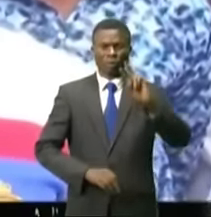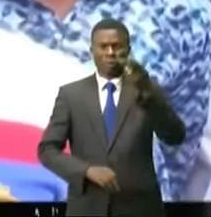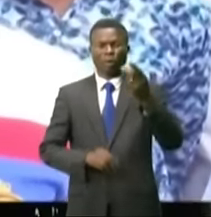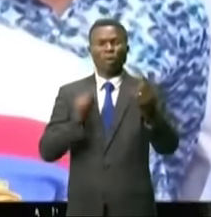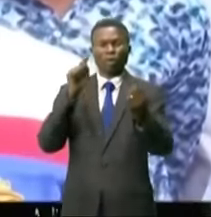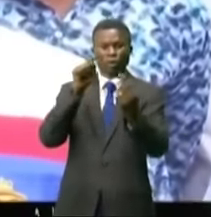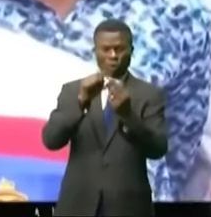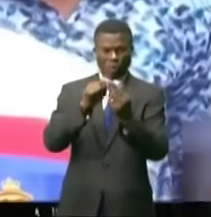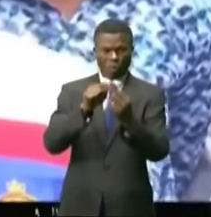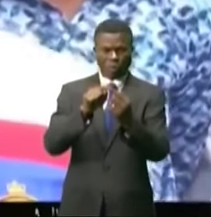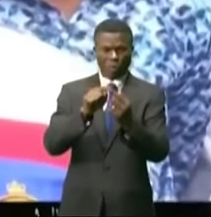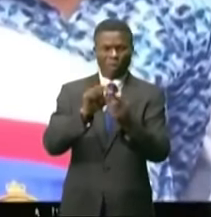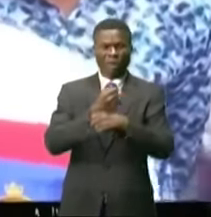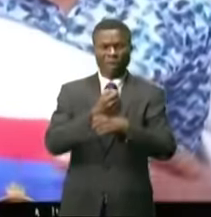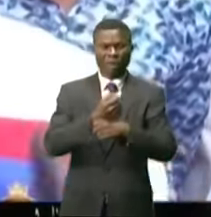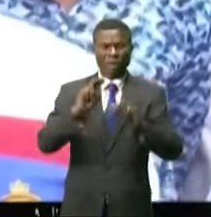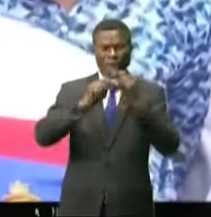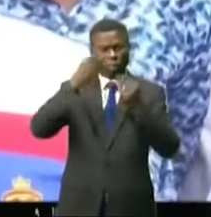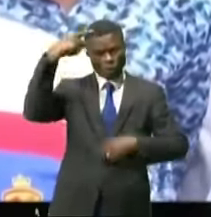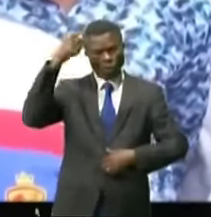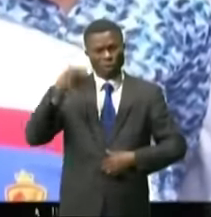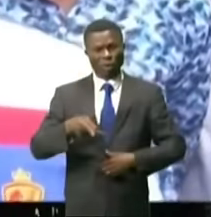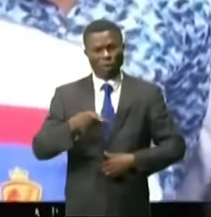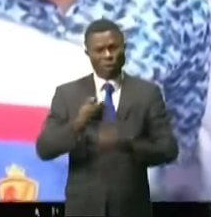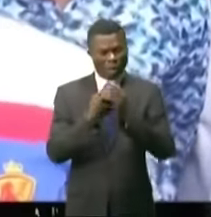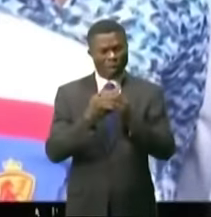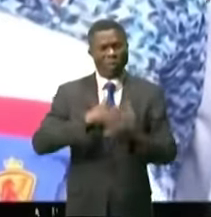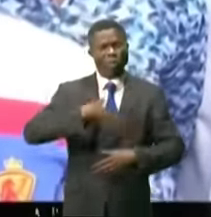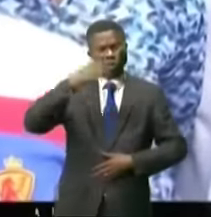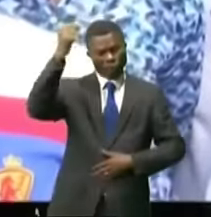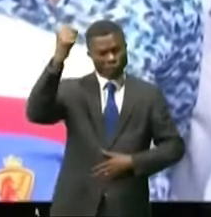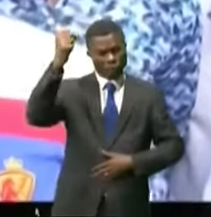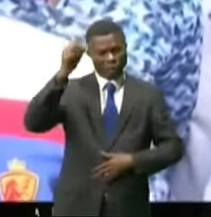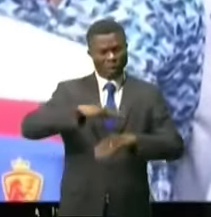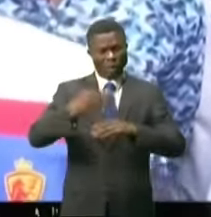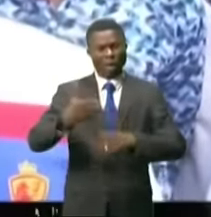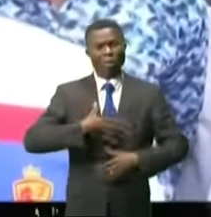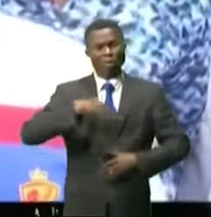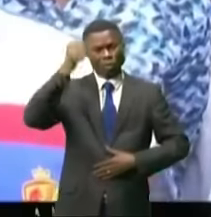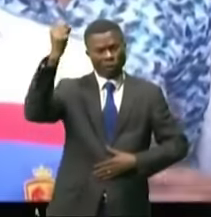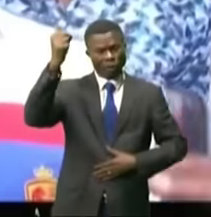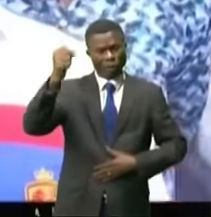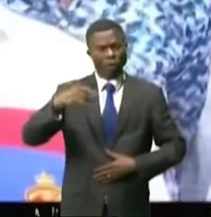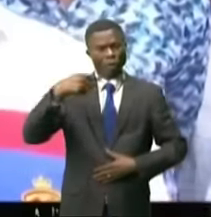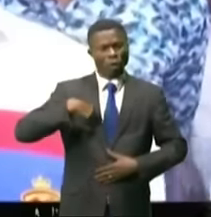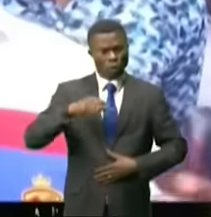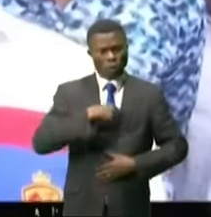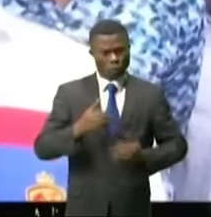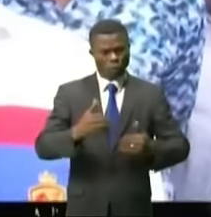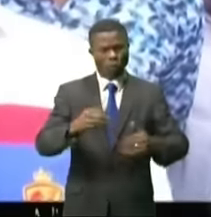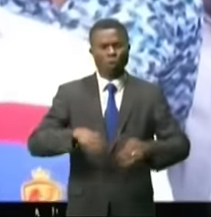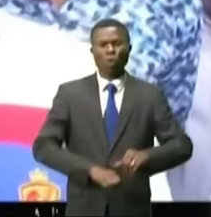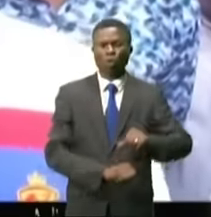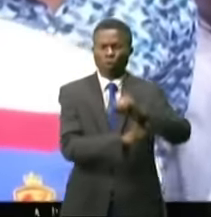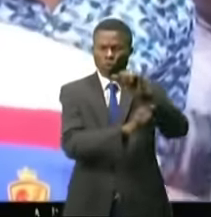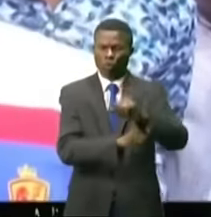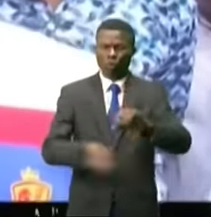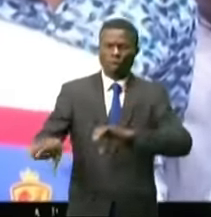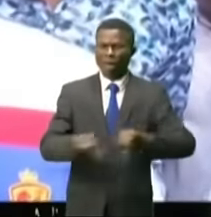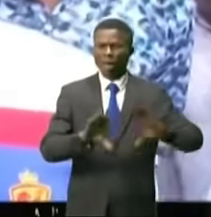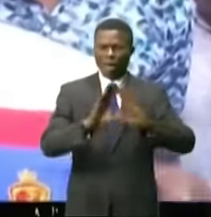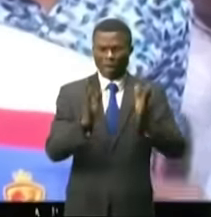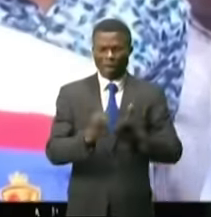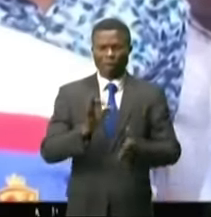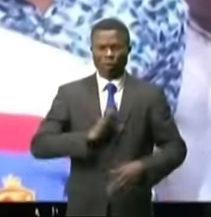objectif, nous nous sommes dit, parce que nous sommes du côté de la victoire, après la victoire, nous allons accompagner toutes les actions que le chef